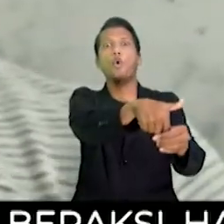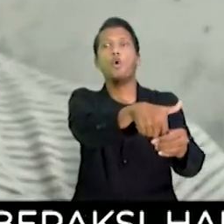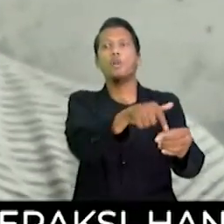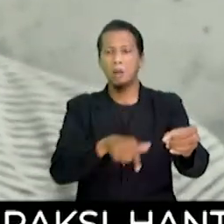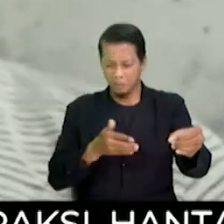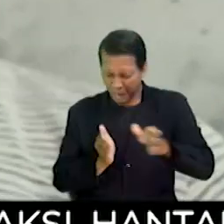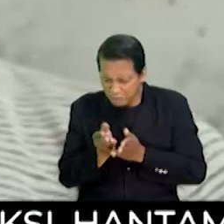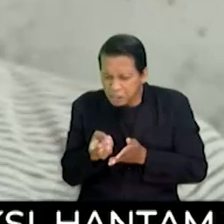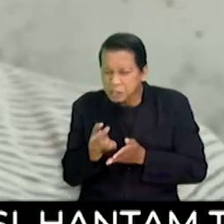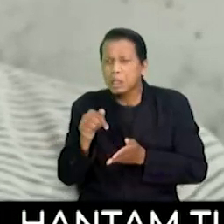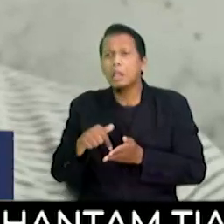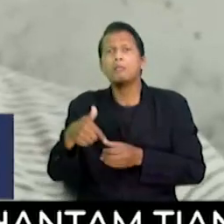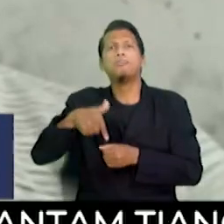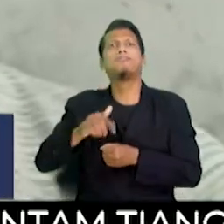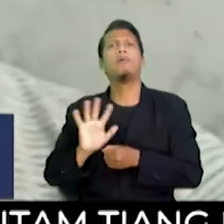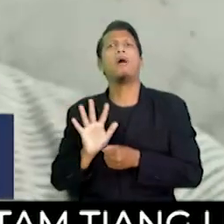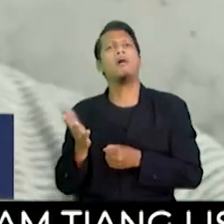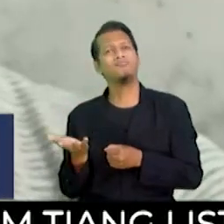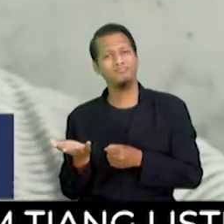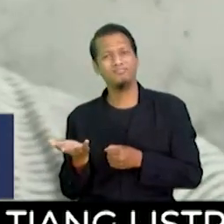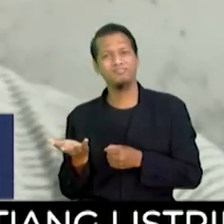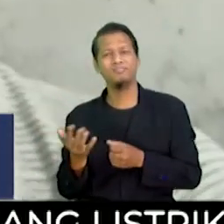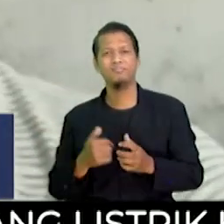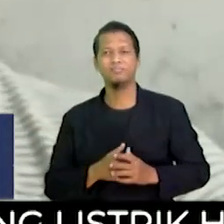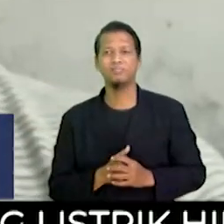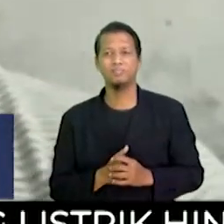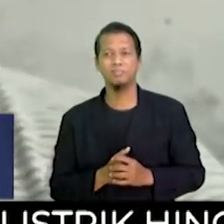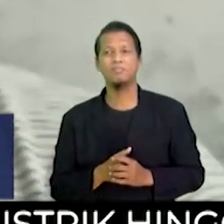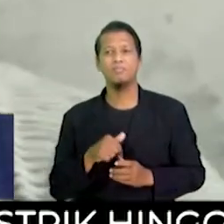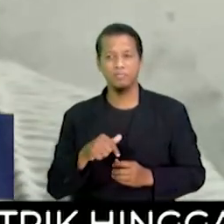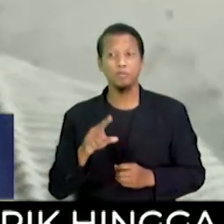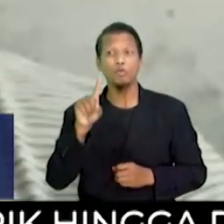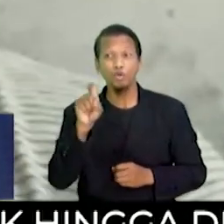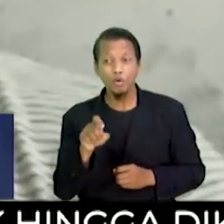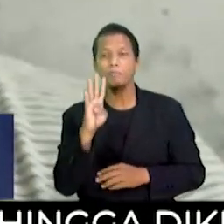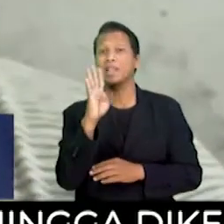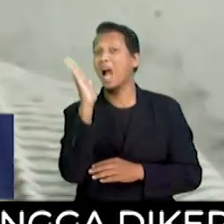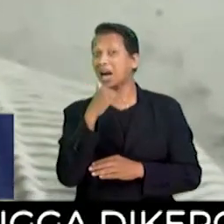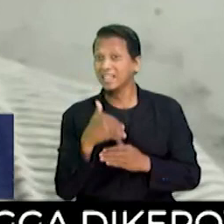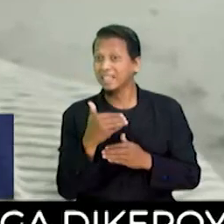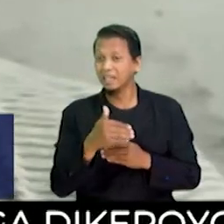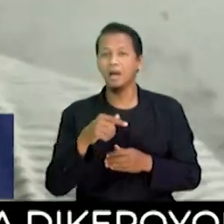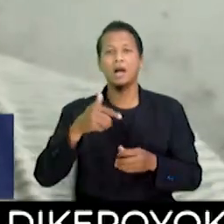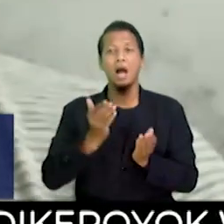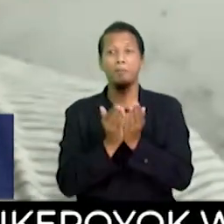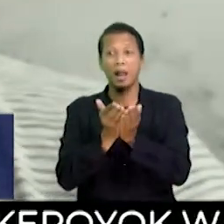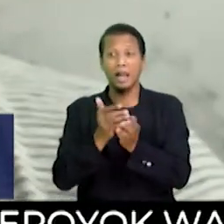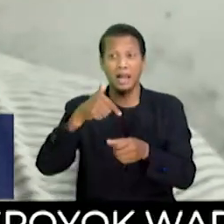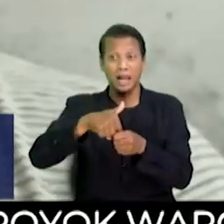Tidak cukup pada nelayan. Kebutuhan 4 hari, satu kapal itu yang pulang hari 400.